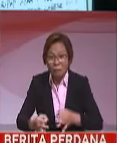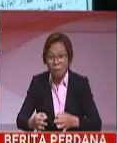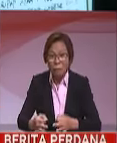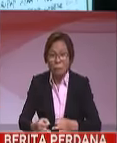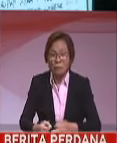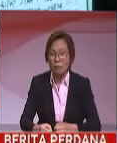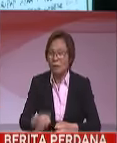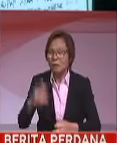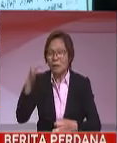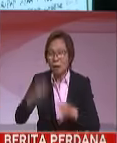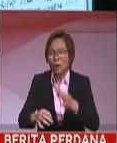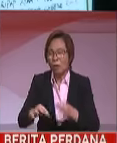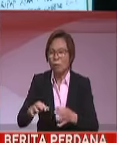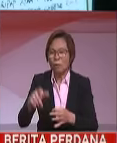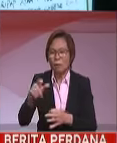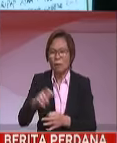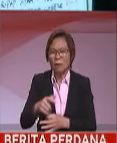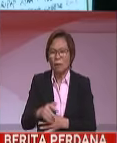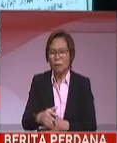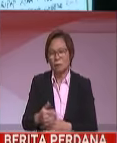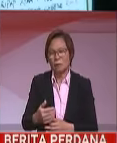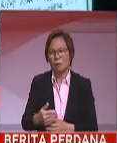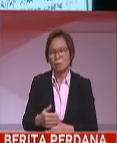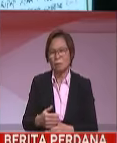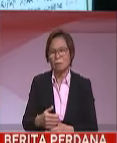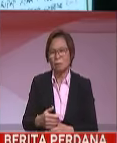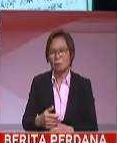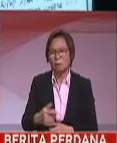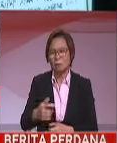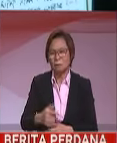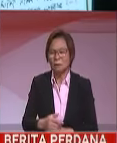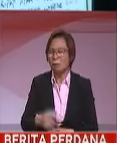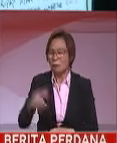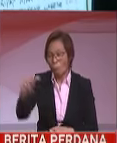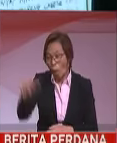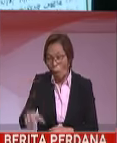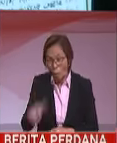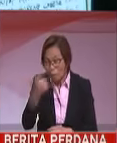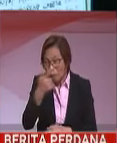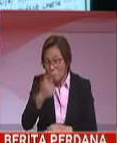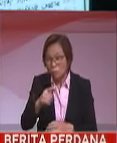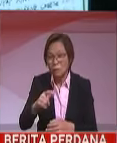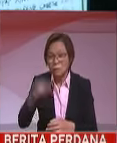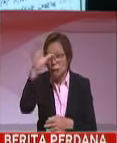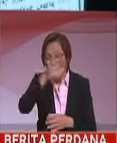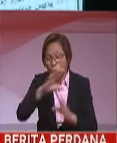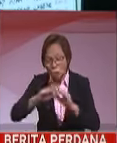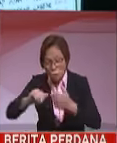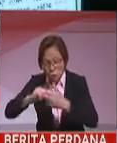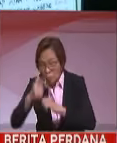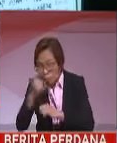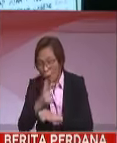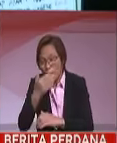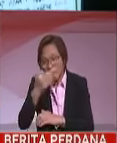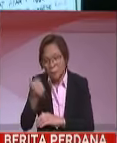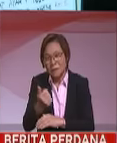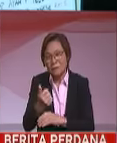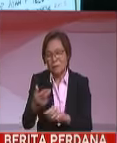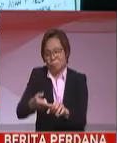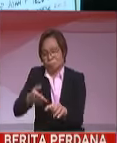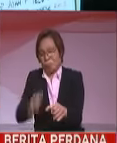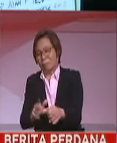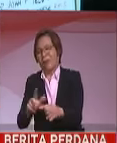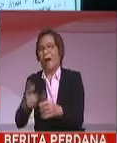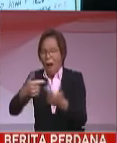tidak bekerjasama, tidak ingin bekerja untuk cari penyelesaian, saya rasa lebih baik mereka berundur dan beri ruang kepada